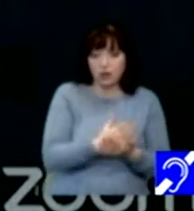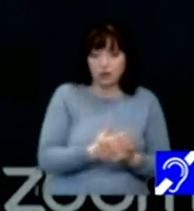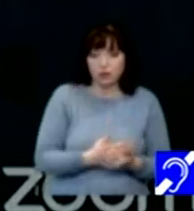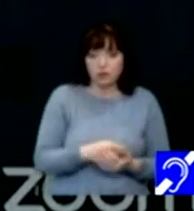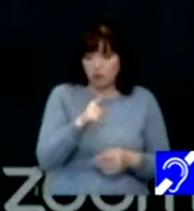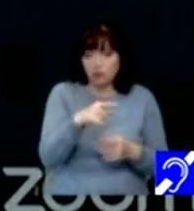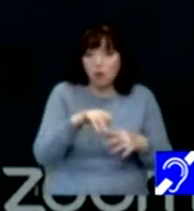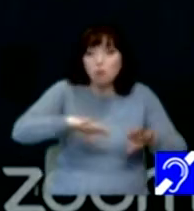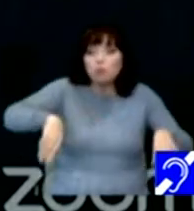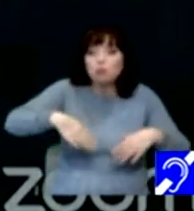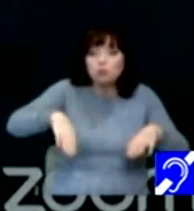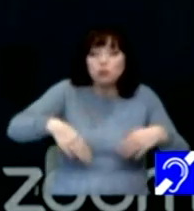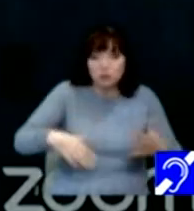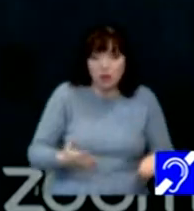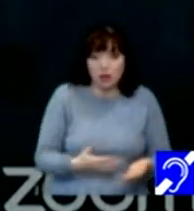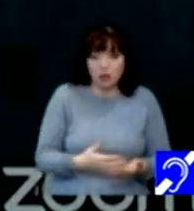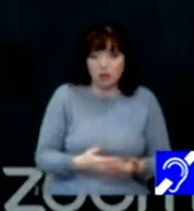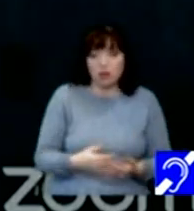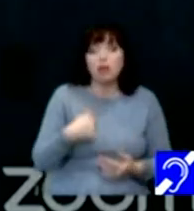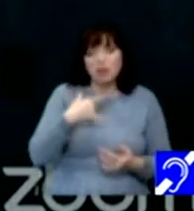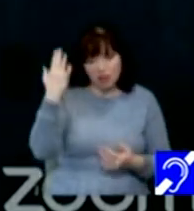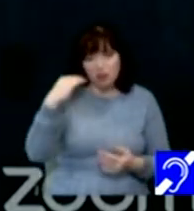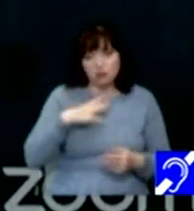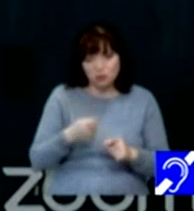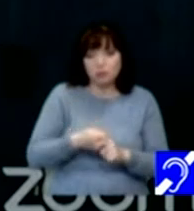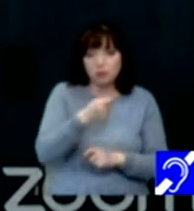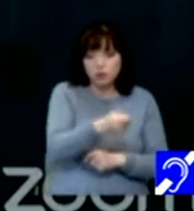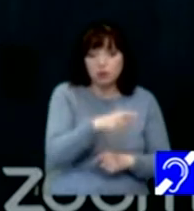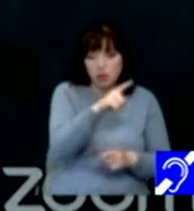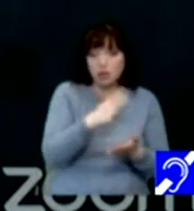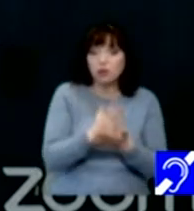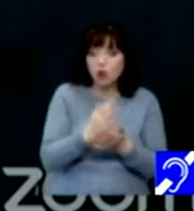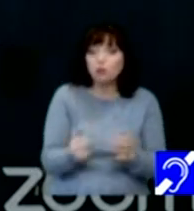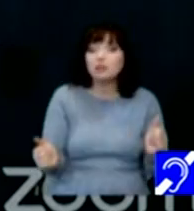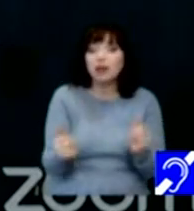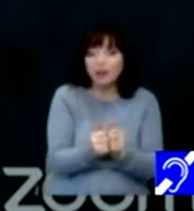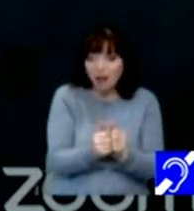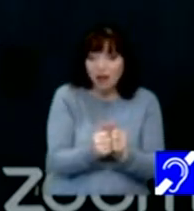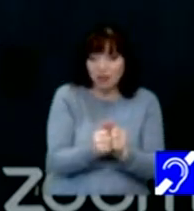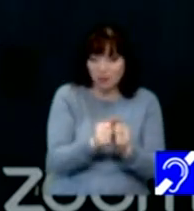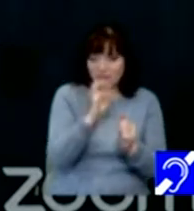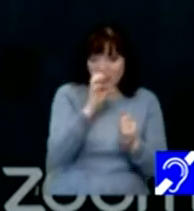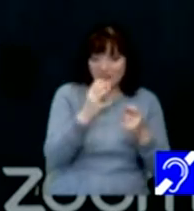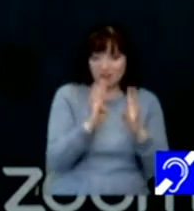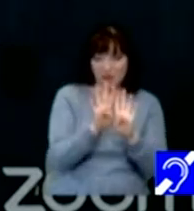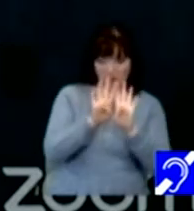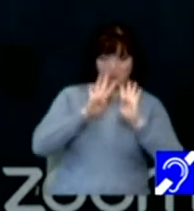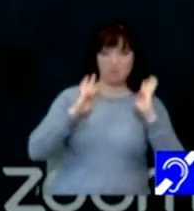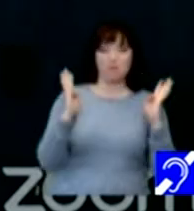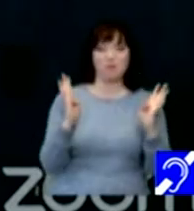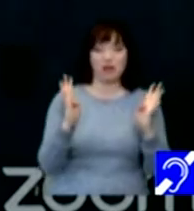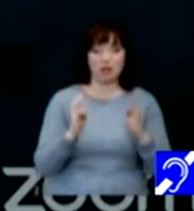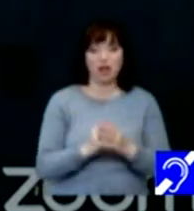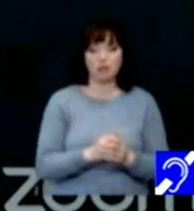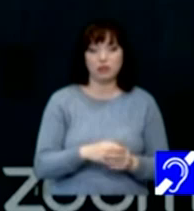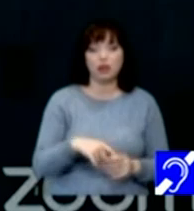este practic goală, am mai făcut acest demers anterior, care se află lângă instituții, dar și parcarea din grada Parlamentului, care seara